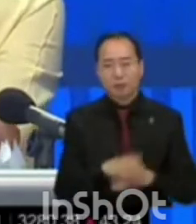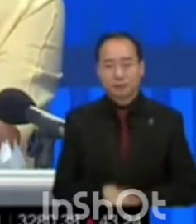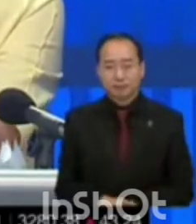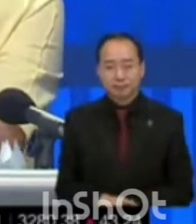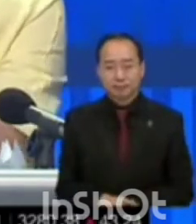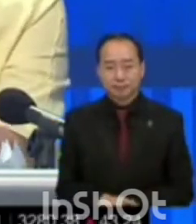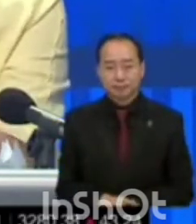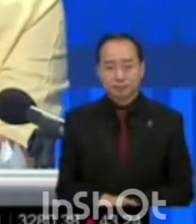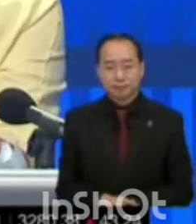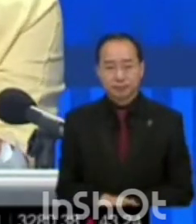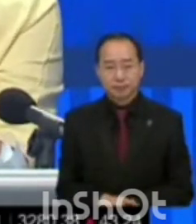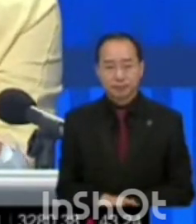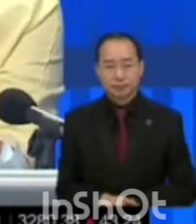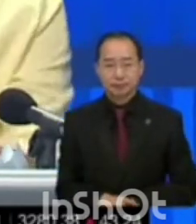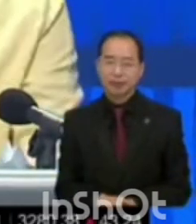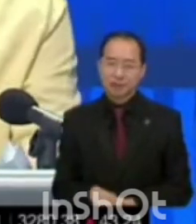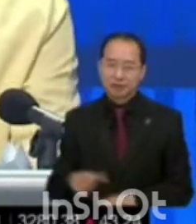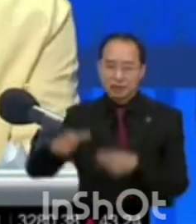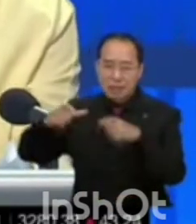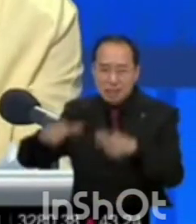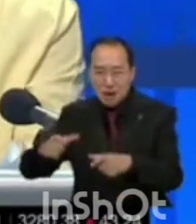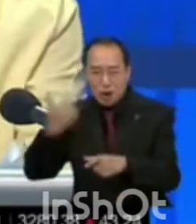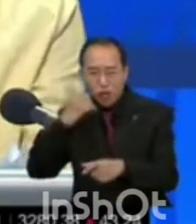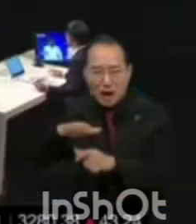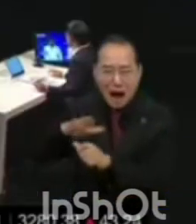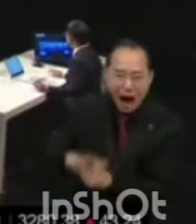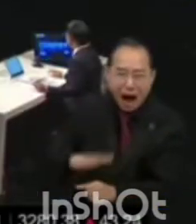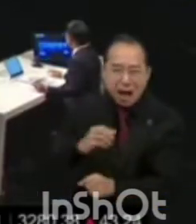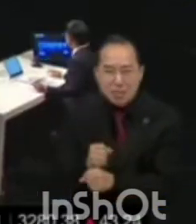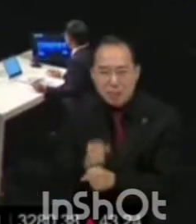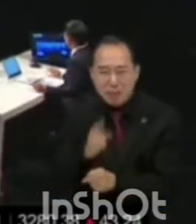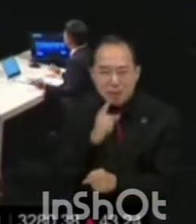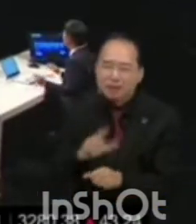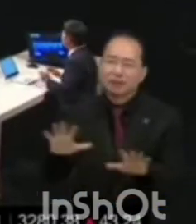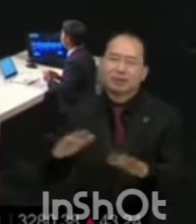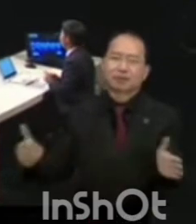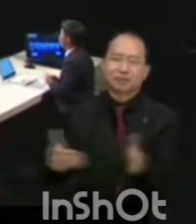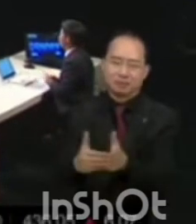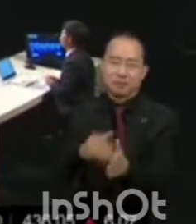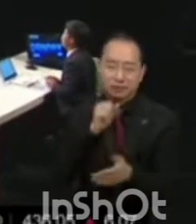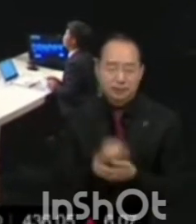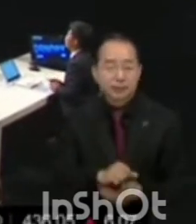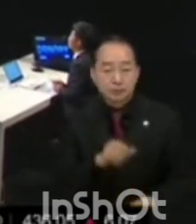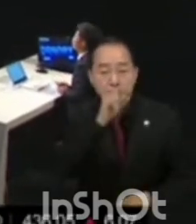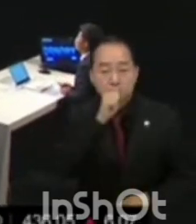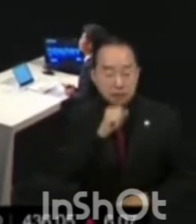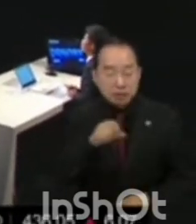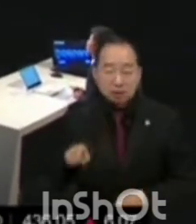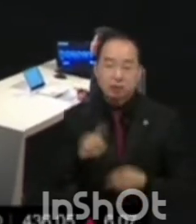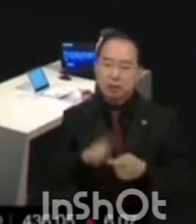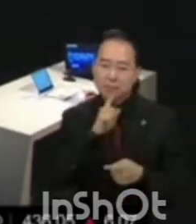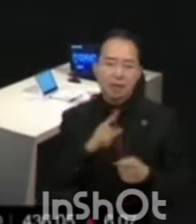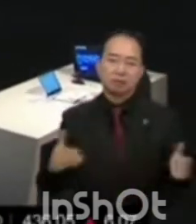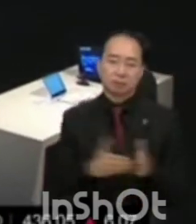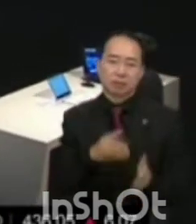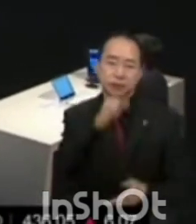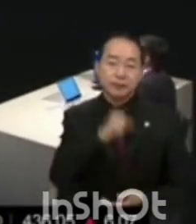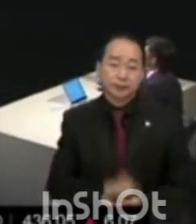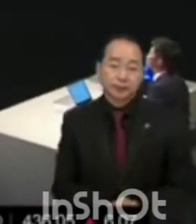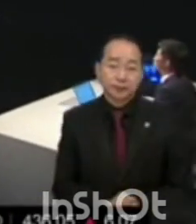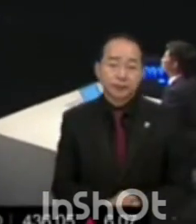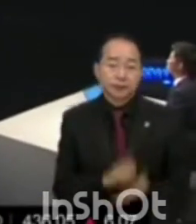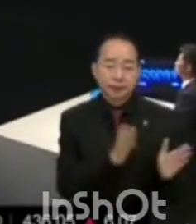지금도 그 논쟁이 계속되지 않는 것이 좋다고 생각합니다. 맞습니다. 이제 그만했으면 좋겠습니다. 네. 아까 그